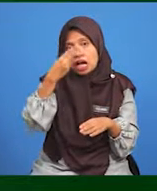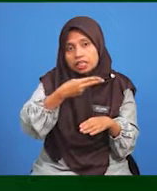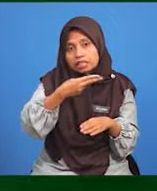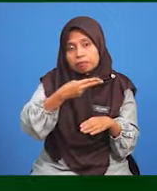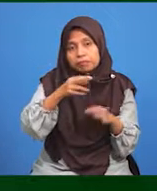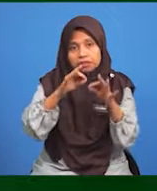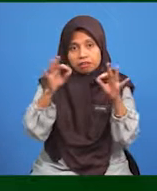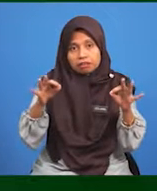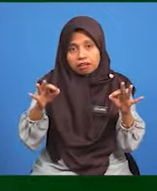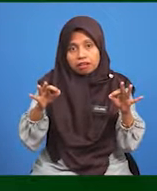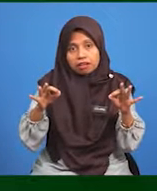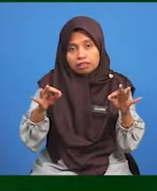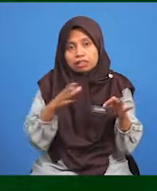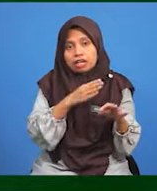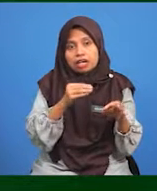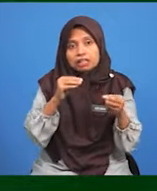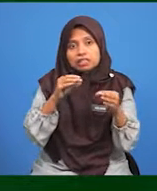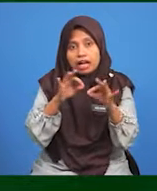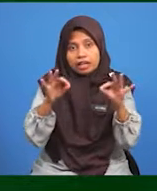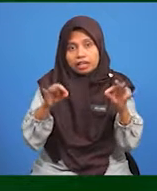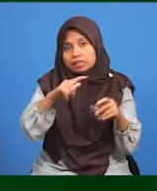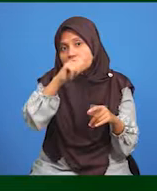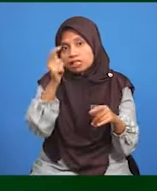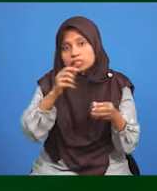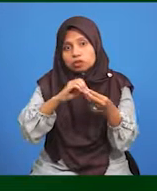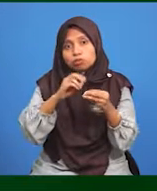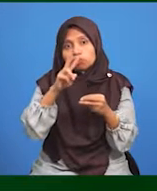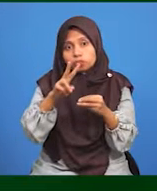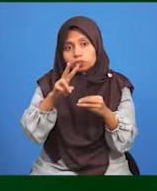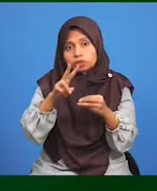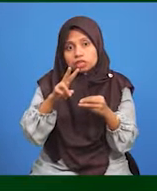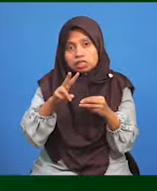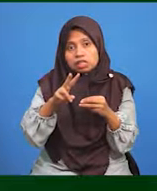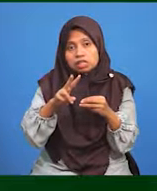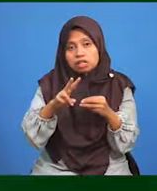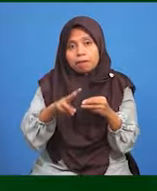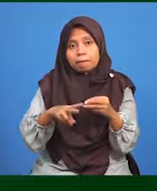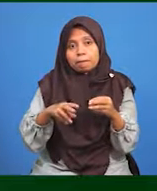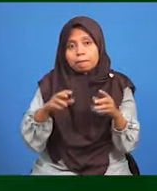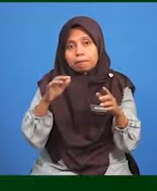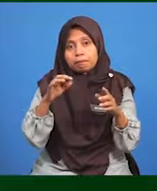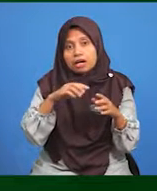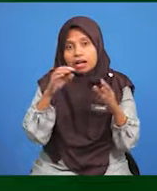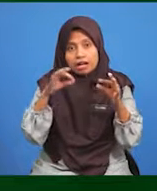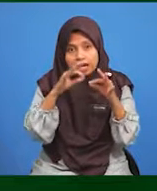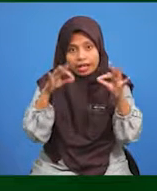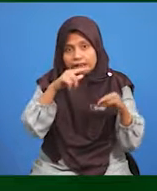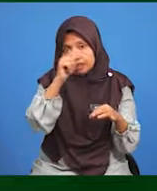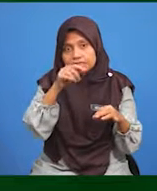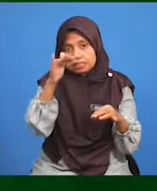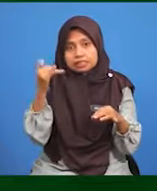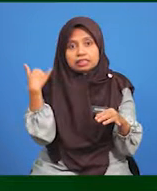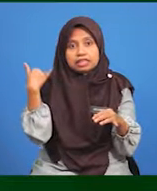ayat manakala ayat tanya yang kedua pula ialah ayat tanya yang